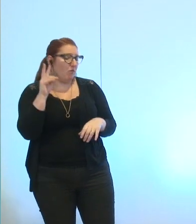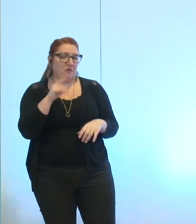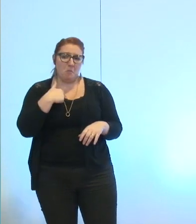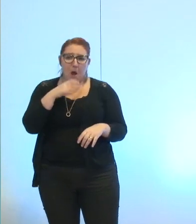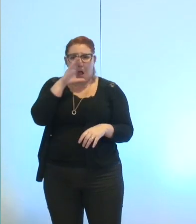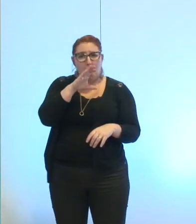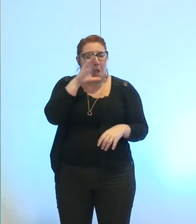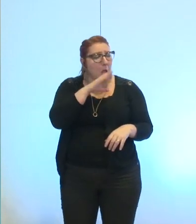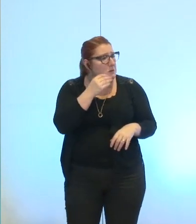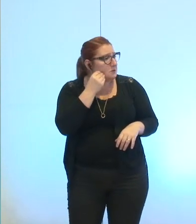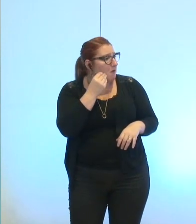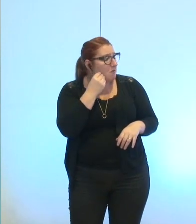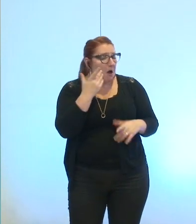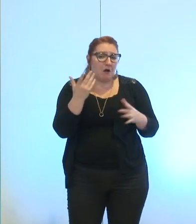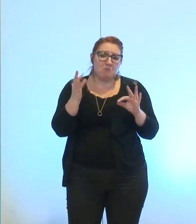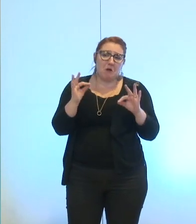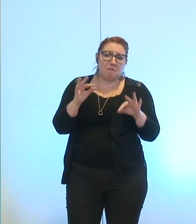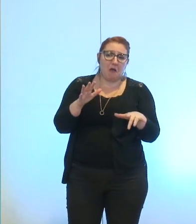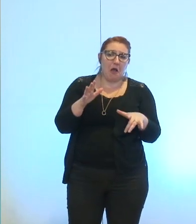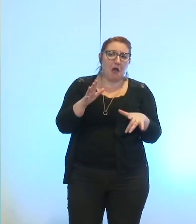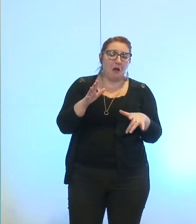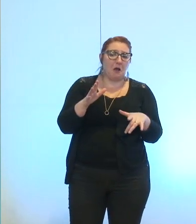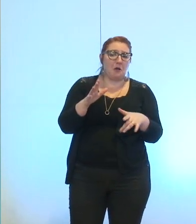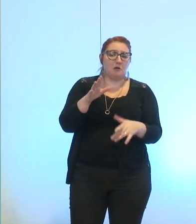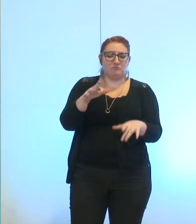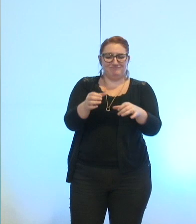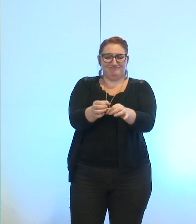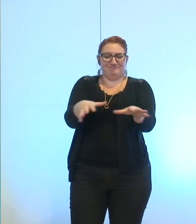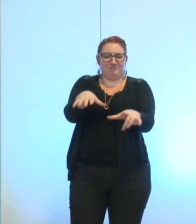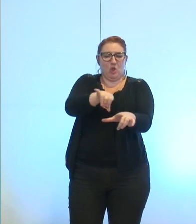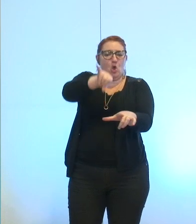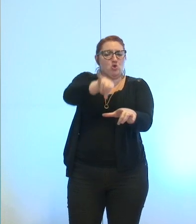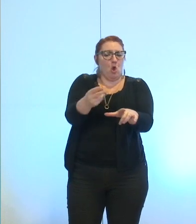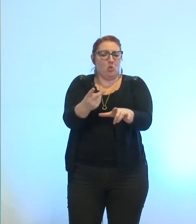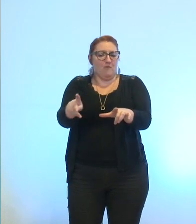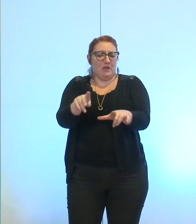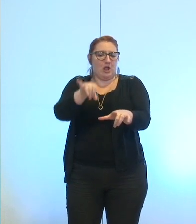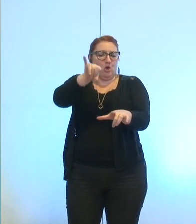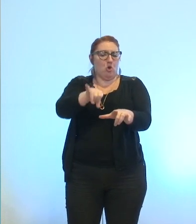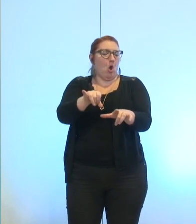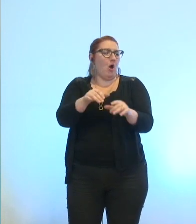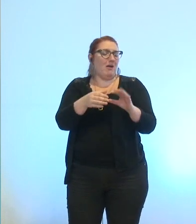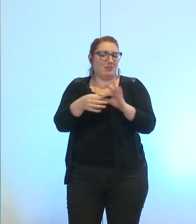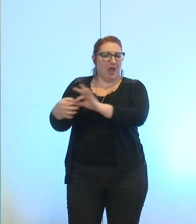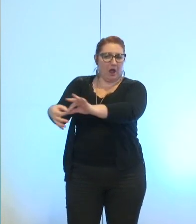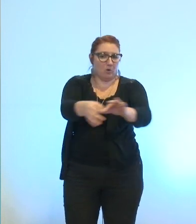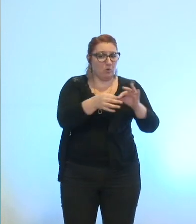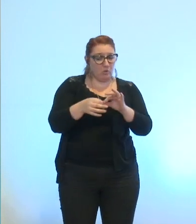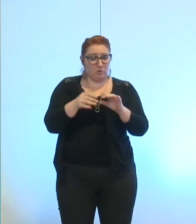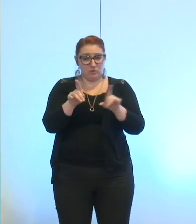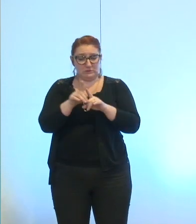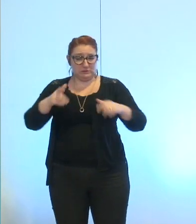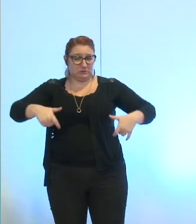savoir cont tenu du périmètre principal qui est le cœur de ville cœur d'agloot et de la typologie de ces construction essentiellement